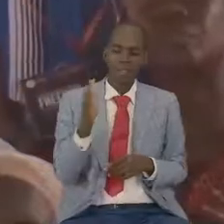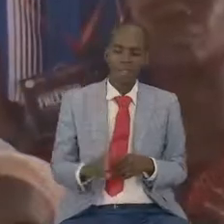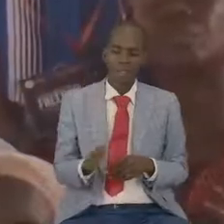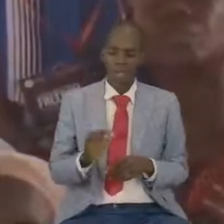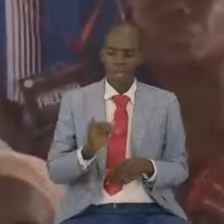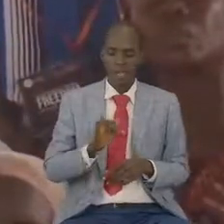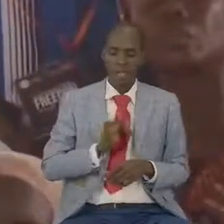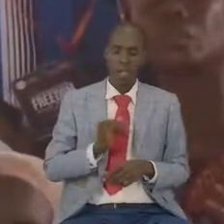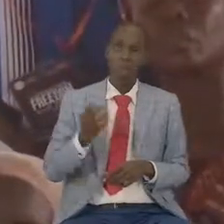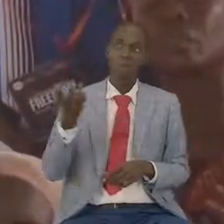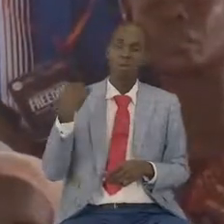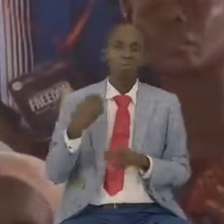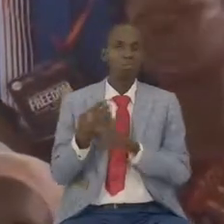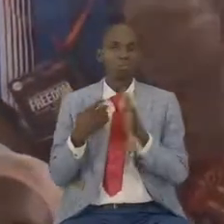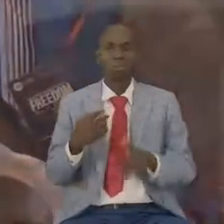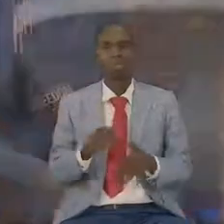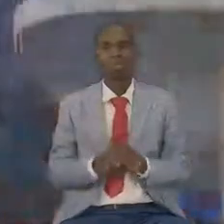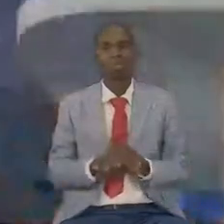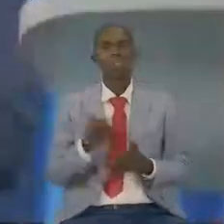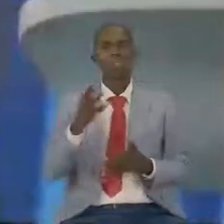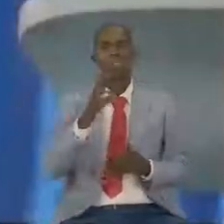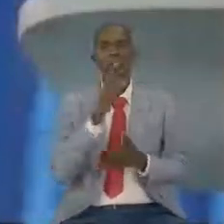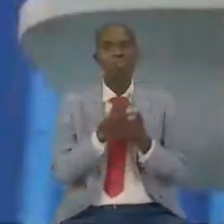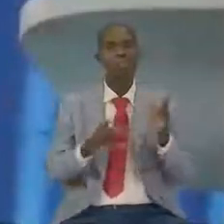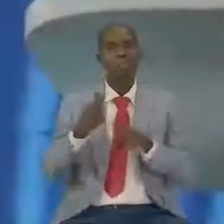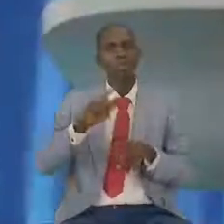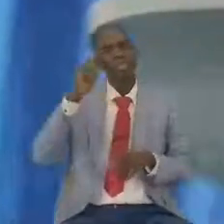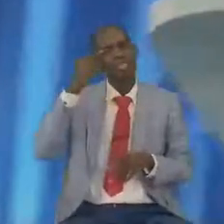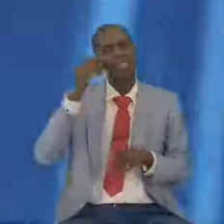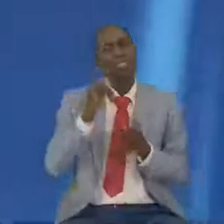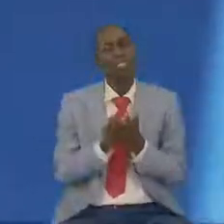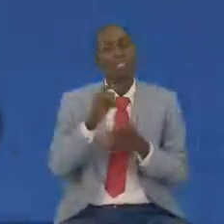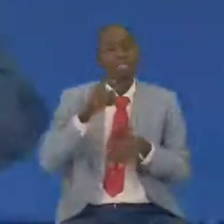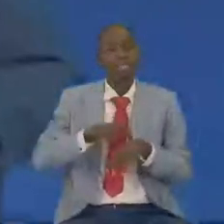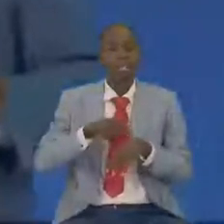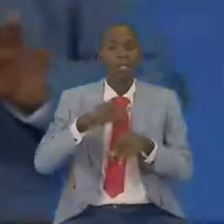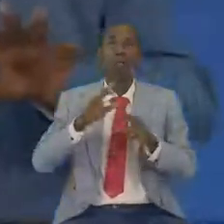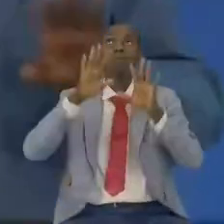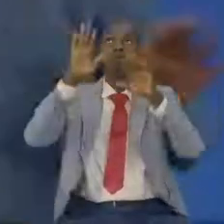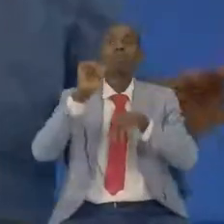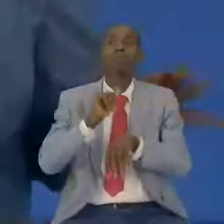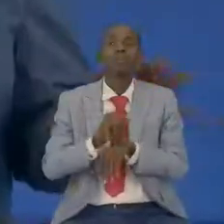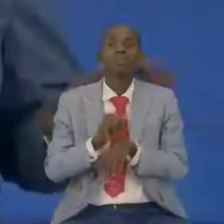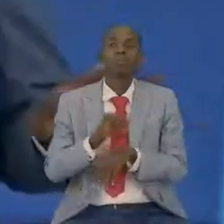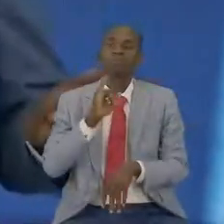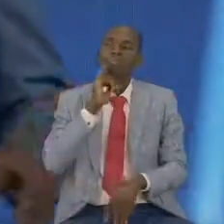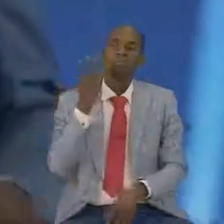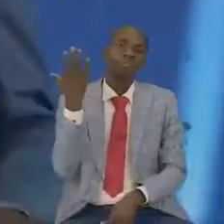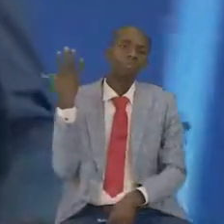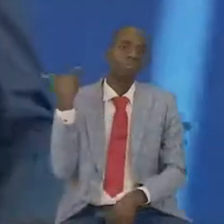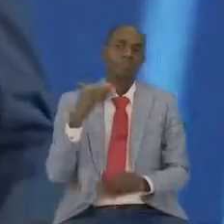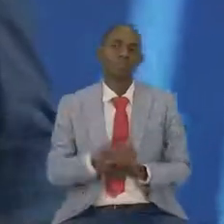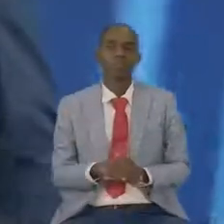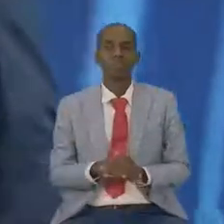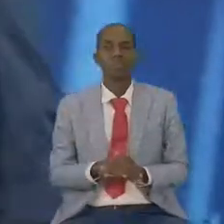Je ne sais pas que j'étais. Certaines personnes pensent que l'âge des miracles est passé. Dans